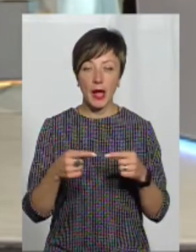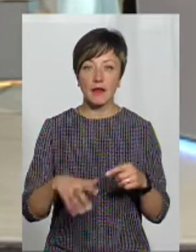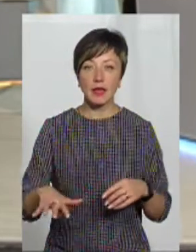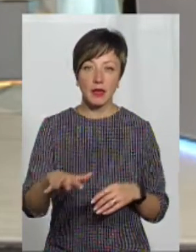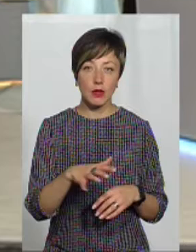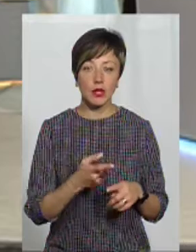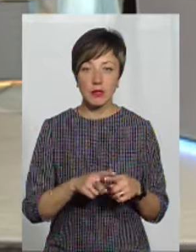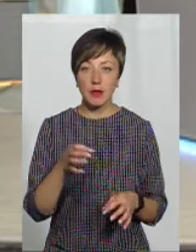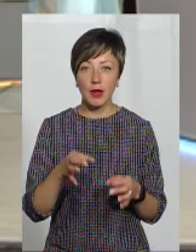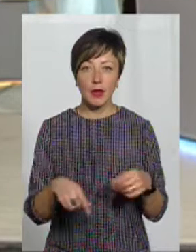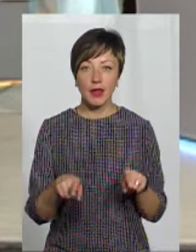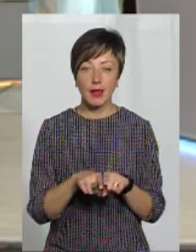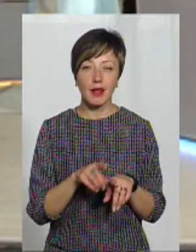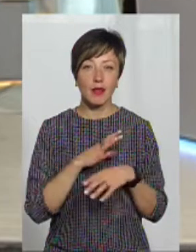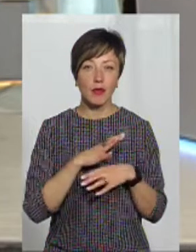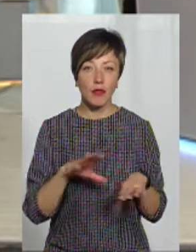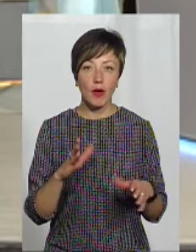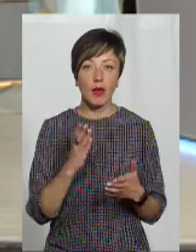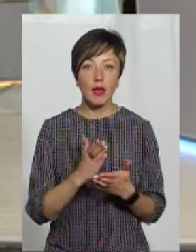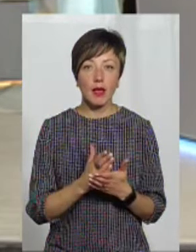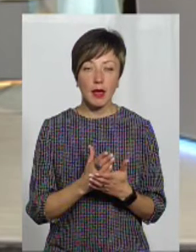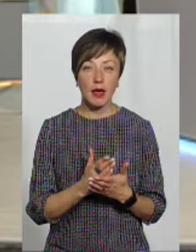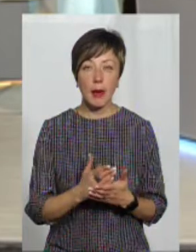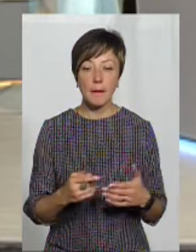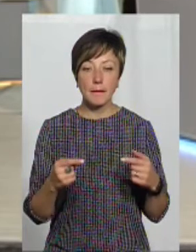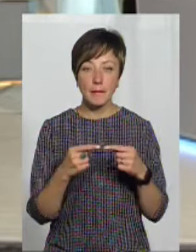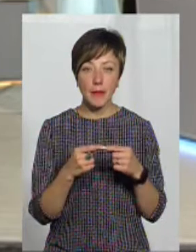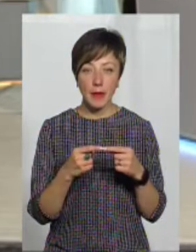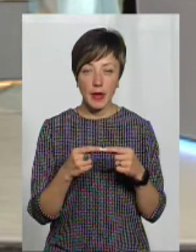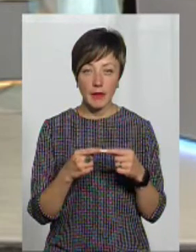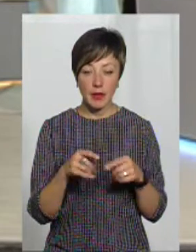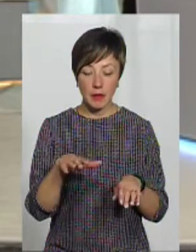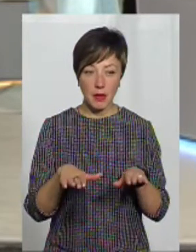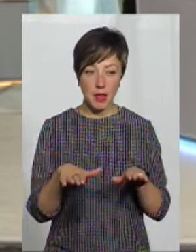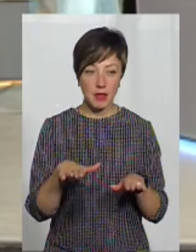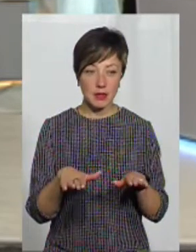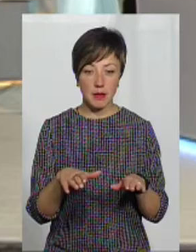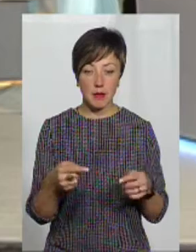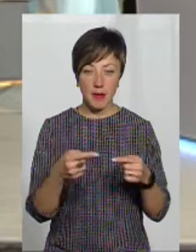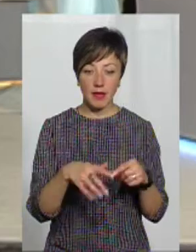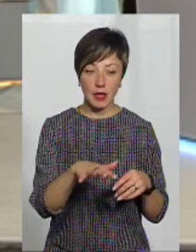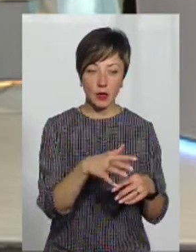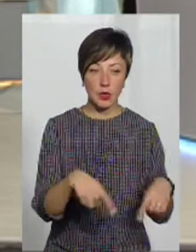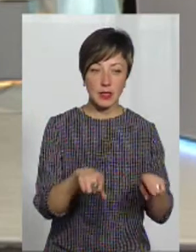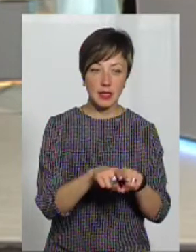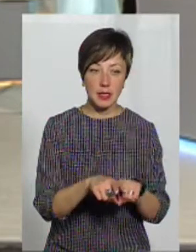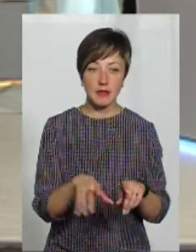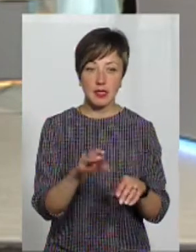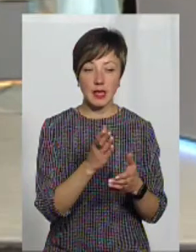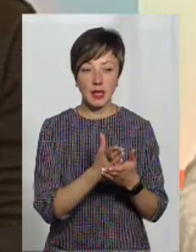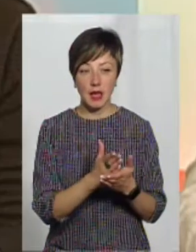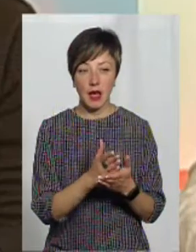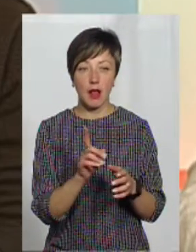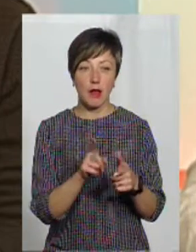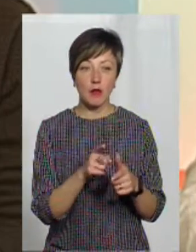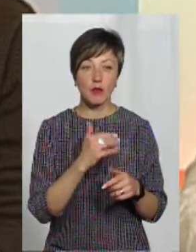Це в природі так не буває. Завжди є певний оптимум, має бути на певну територію стільки, то все воно є, але